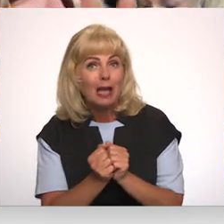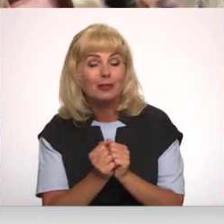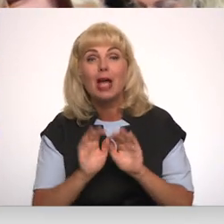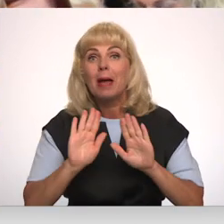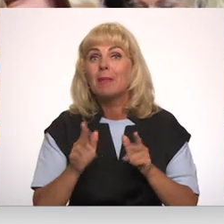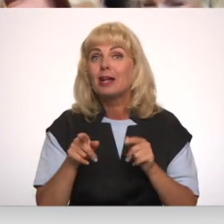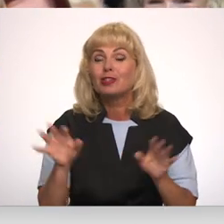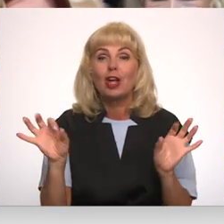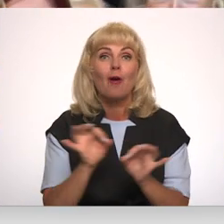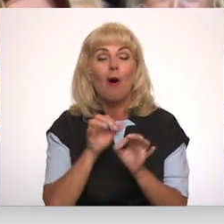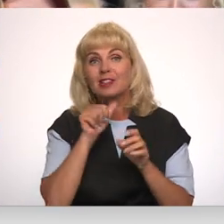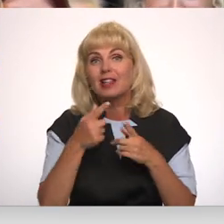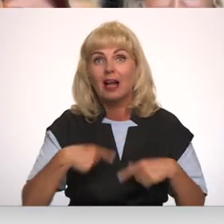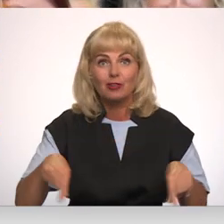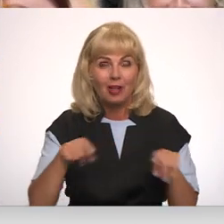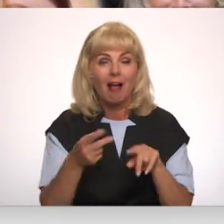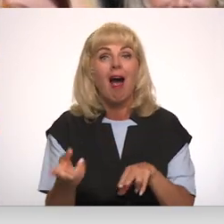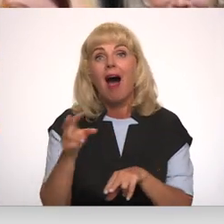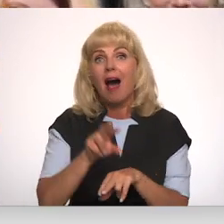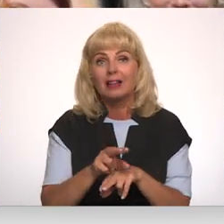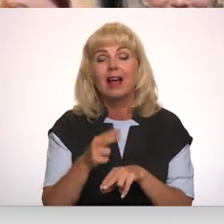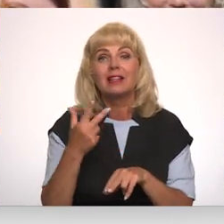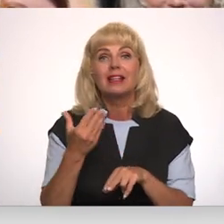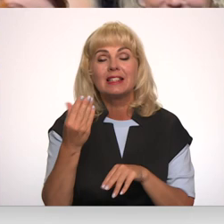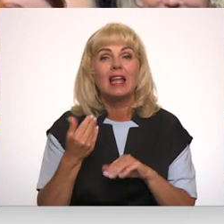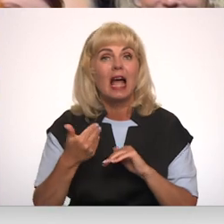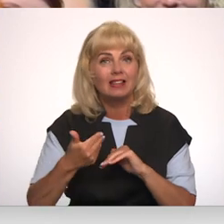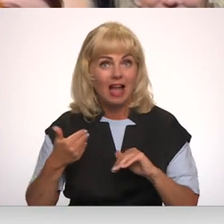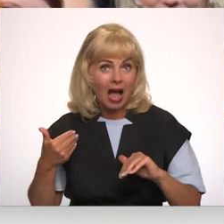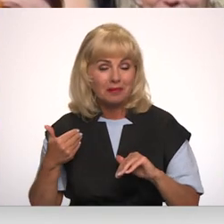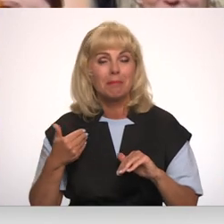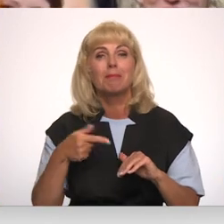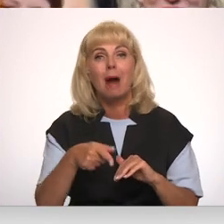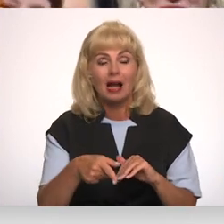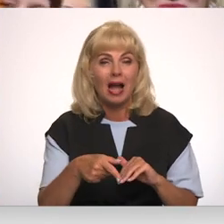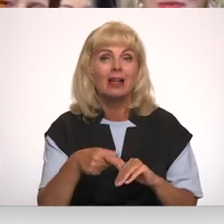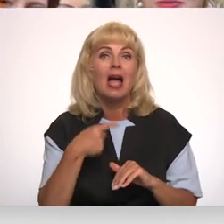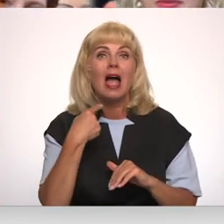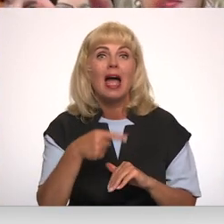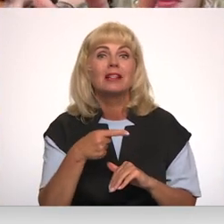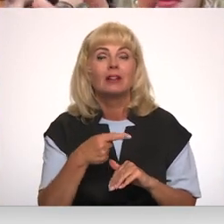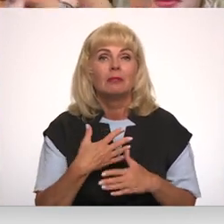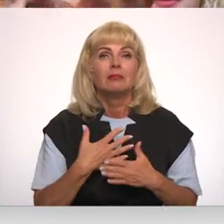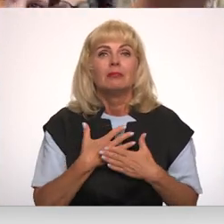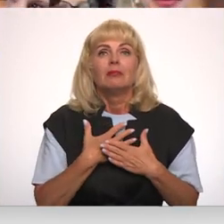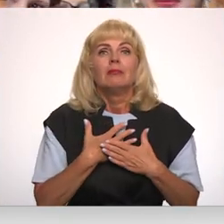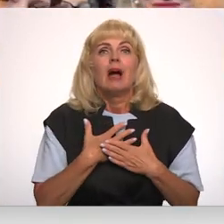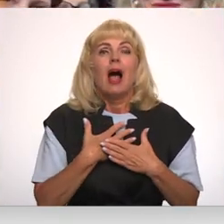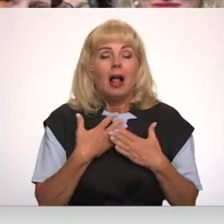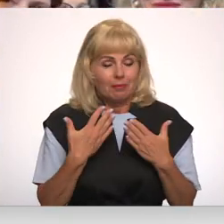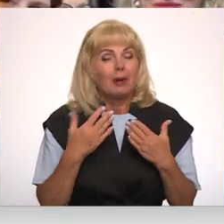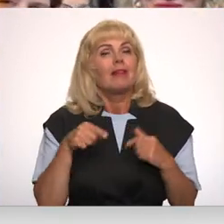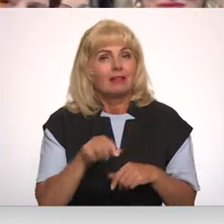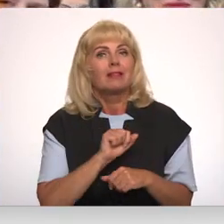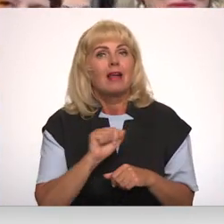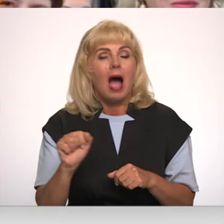šī koncerta zāle. Es atnācu šeit trīs dienas atpakaļ un es šeit, nu tā, teiksim tā, es ievilku elpu un es domāju, tā, nu šī